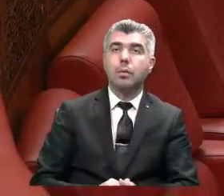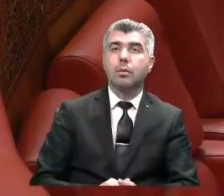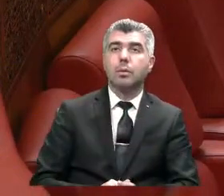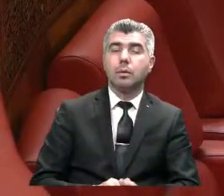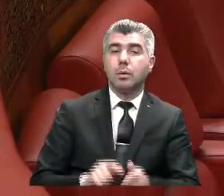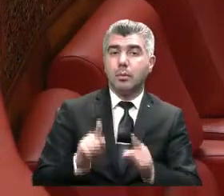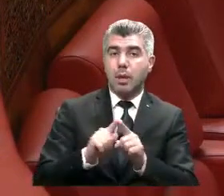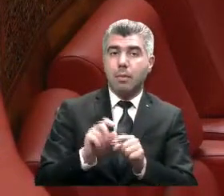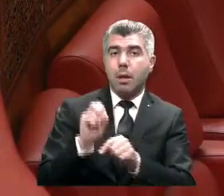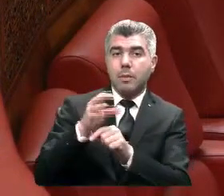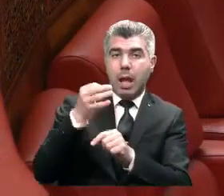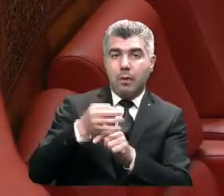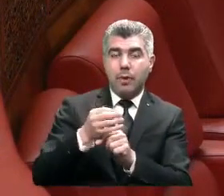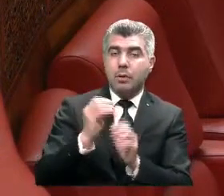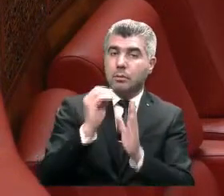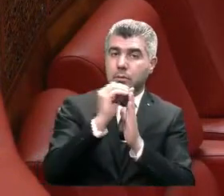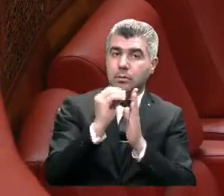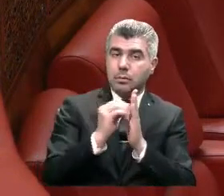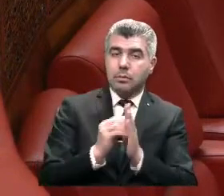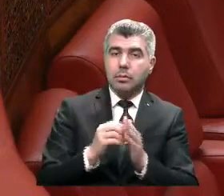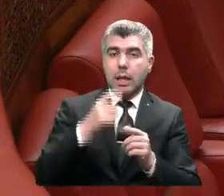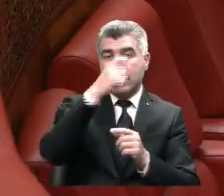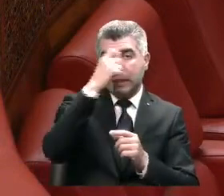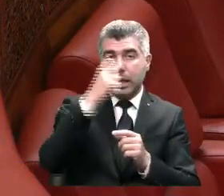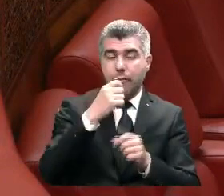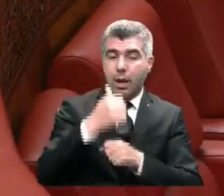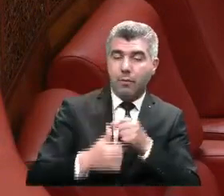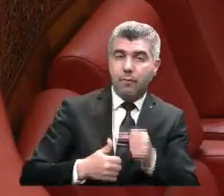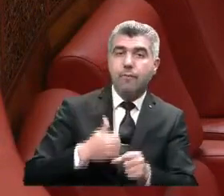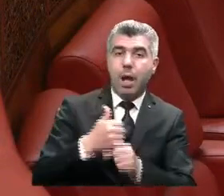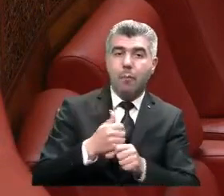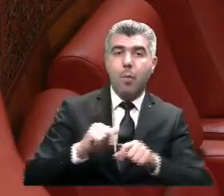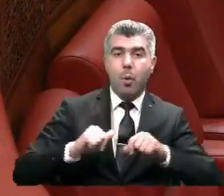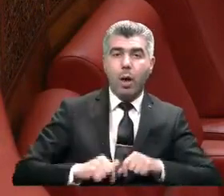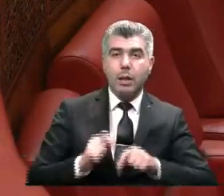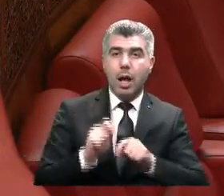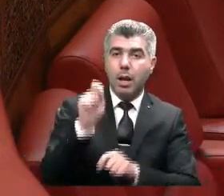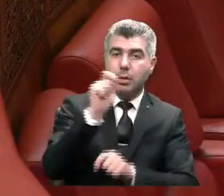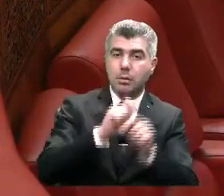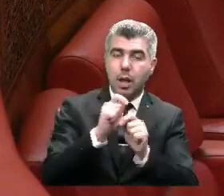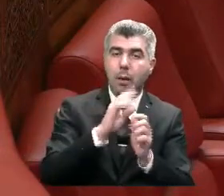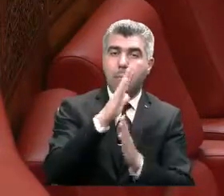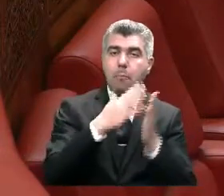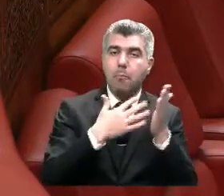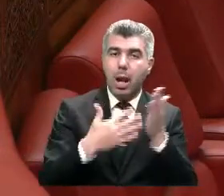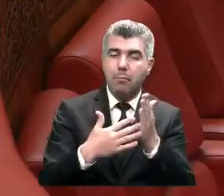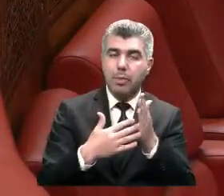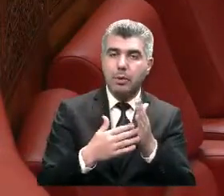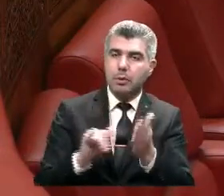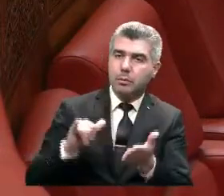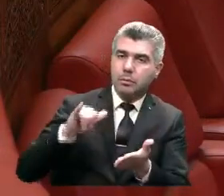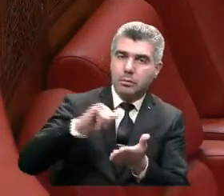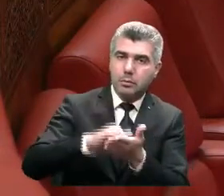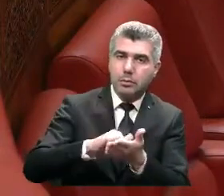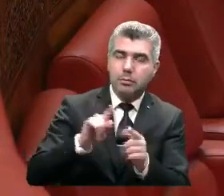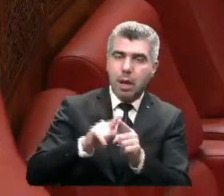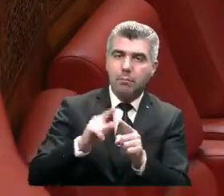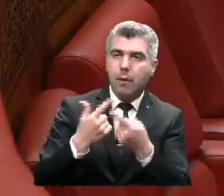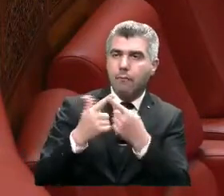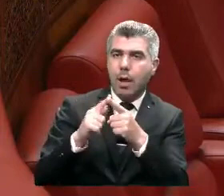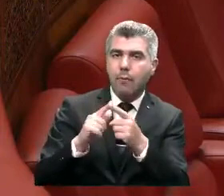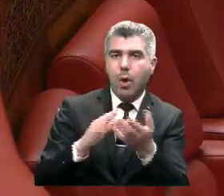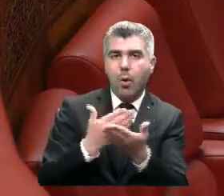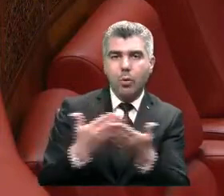الامكانيات ديال السفر بالنسبه للصيف ديال هذ السنه بالطبع تتقوم الوزاره باعداد برامج الرحلات الجويه والبحريه بتنسيق مع مختلف